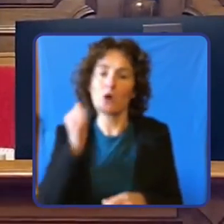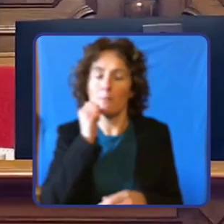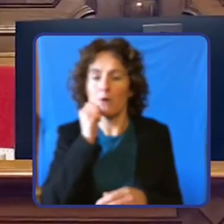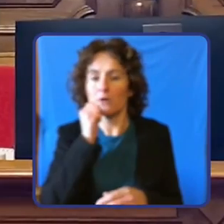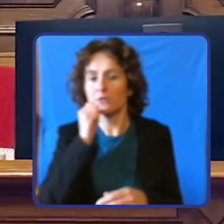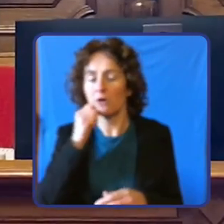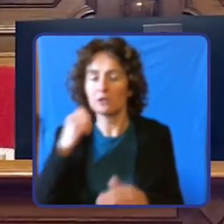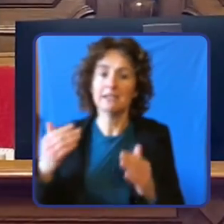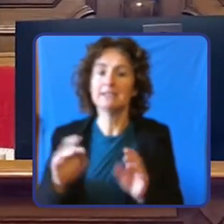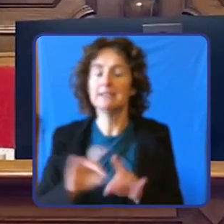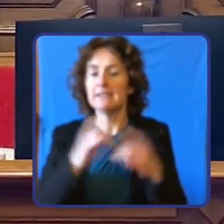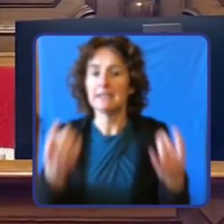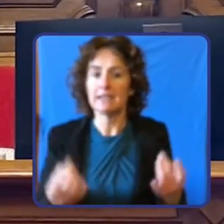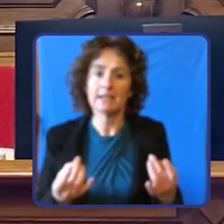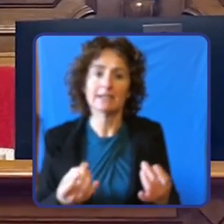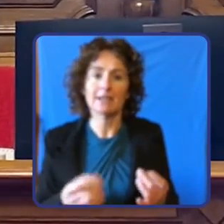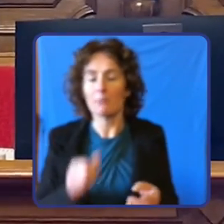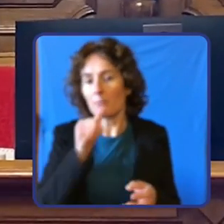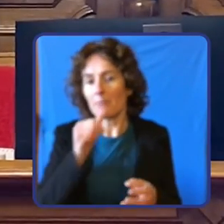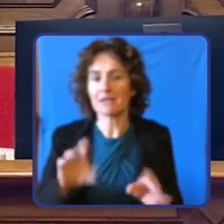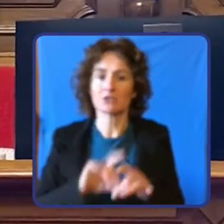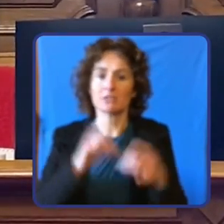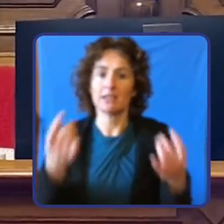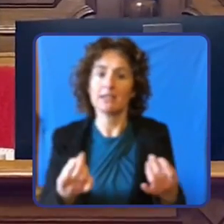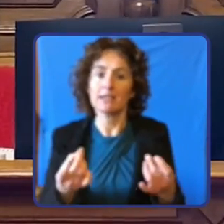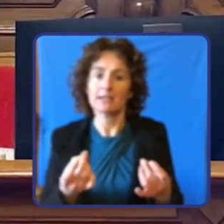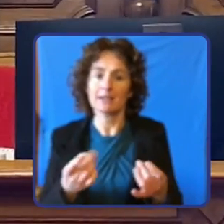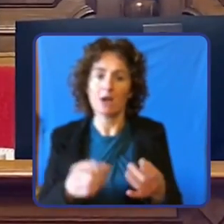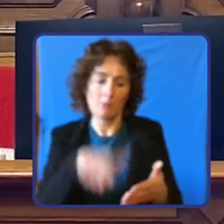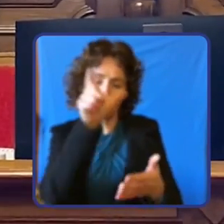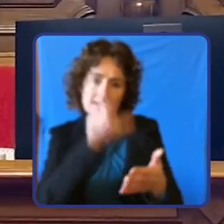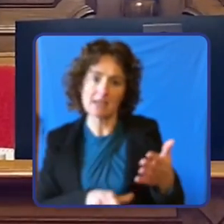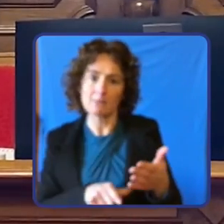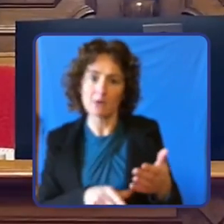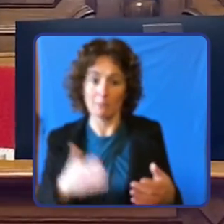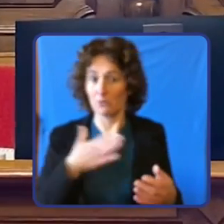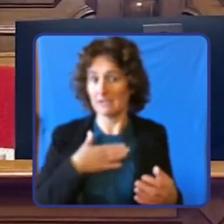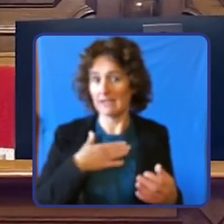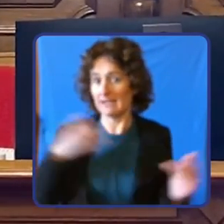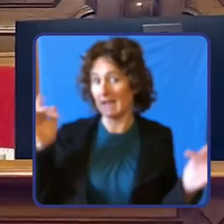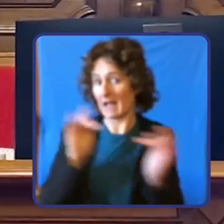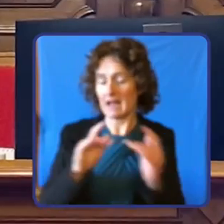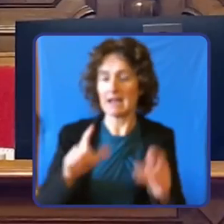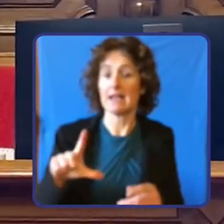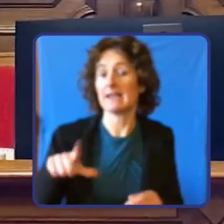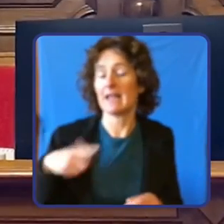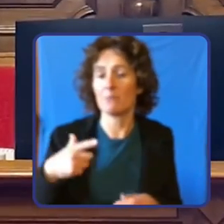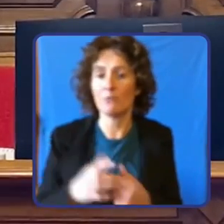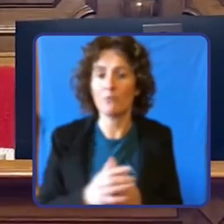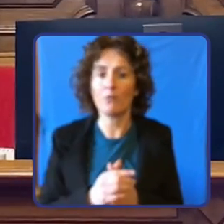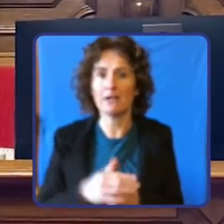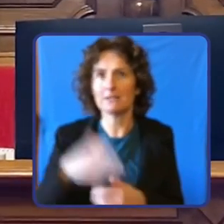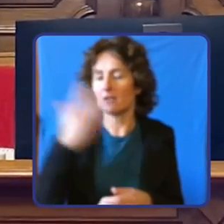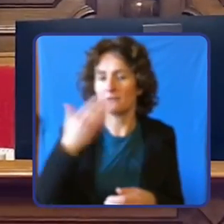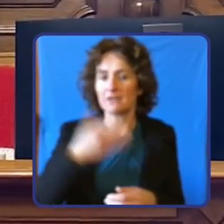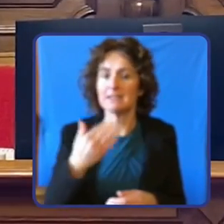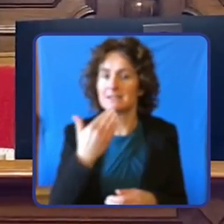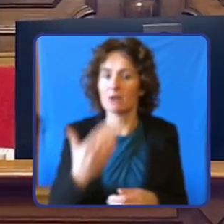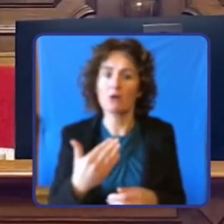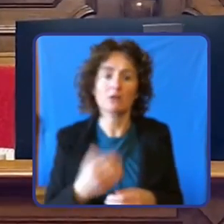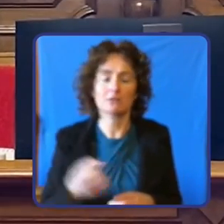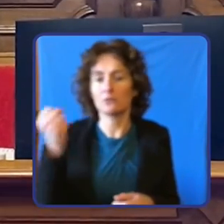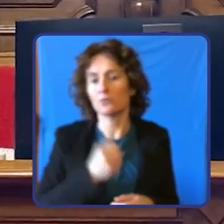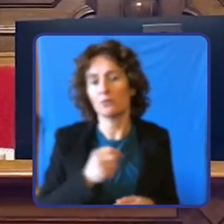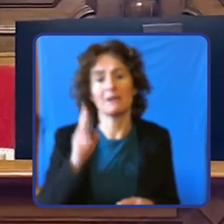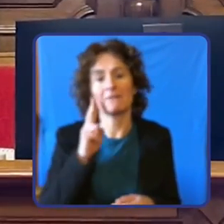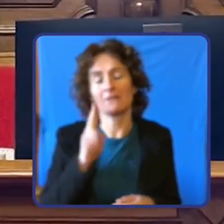Doblev Káráról, hogy a Pesti Hírlap címlapon ellenem támadt az előválasztás alatt. A Fidesz minden erővel azon volt, hogy Doblev Klára legyen